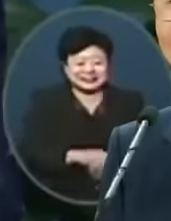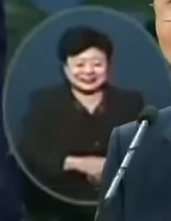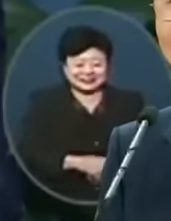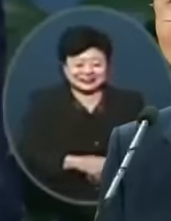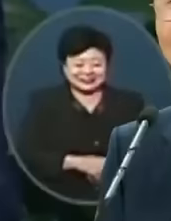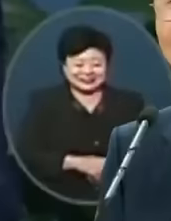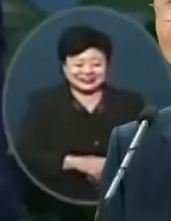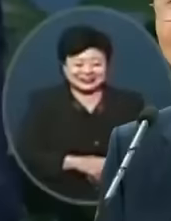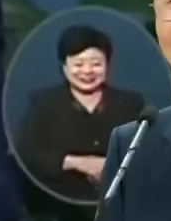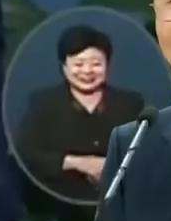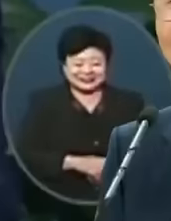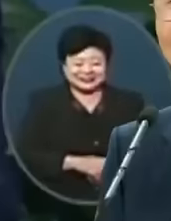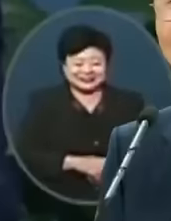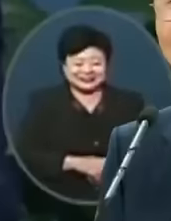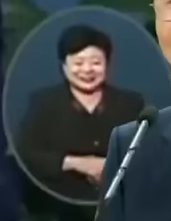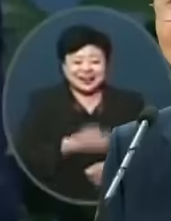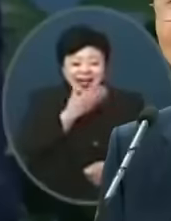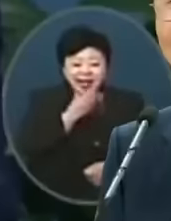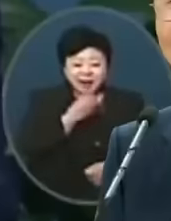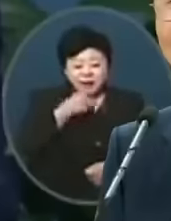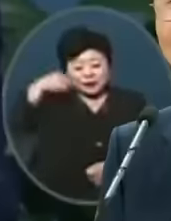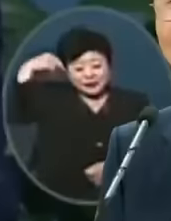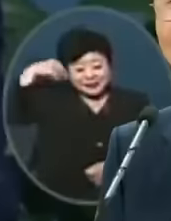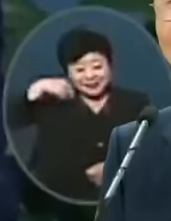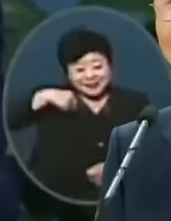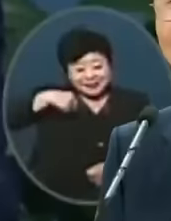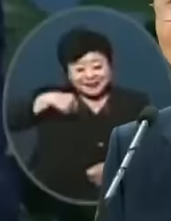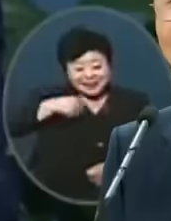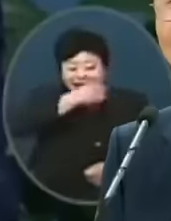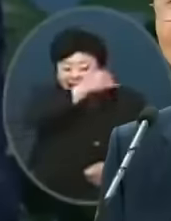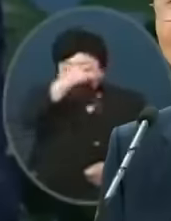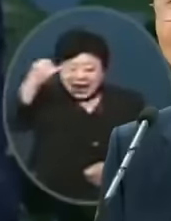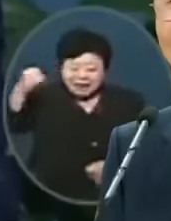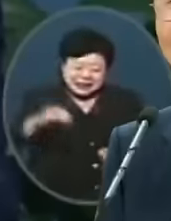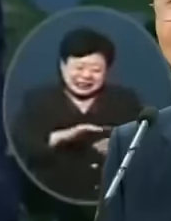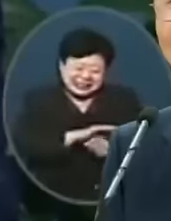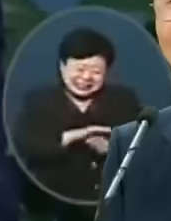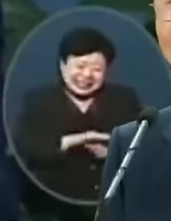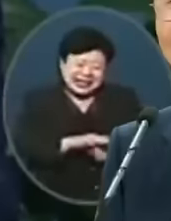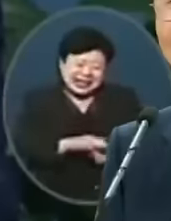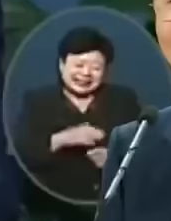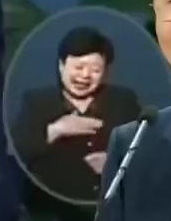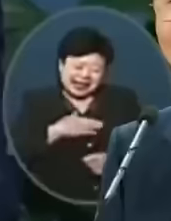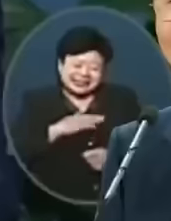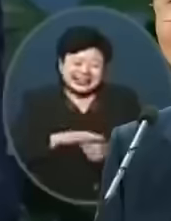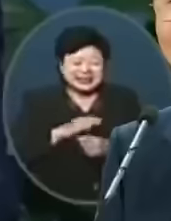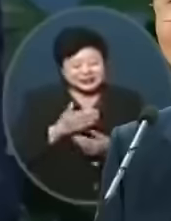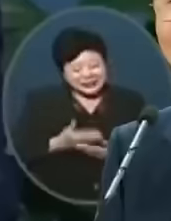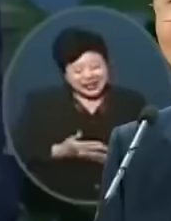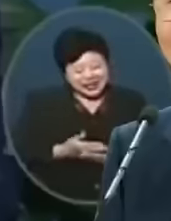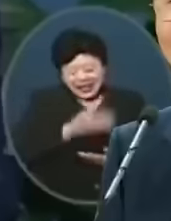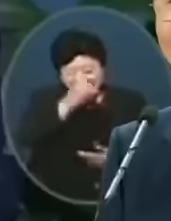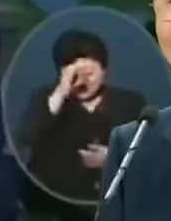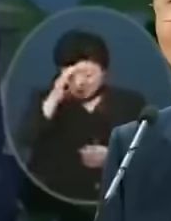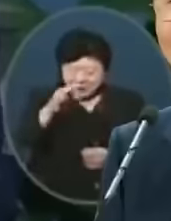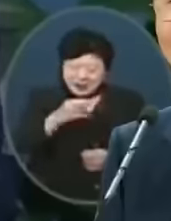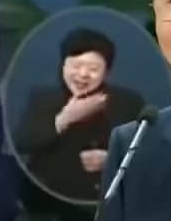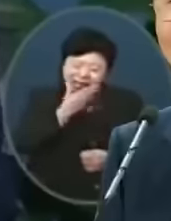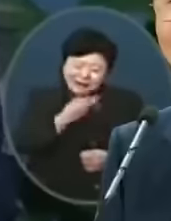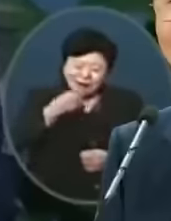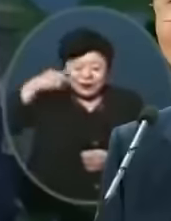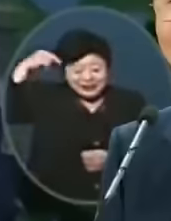그때 행복감을 느낍니다. 할머니는 날 사랑하신다. 할머니를 보면 행복감을 느끼는